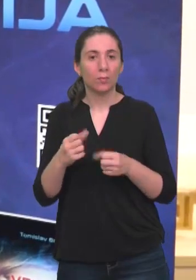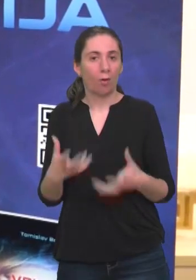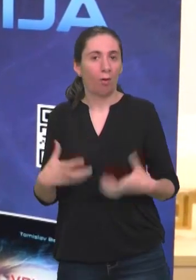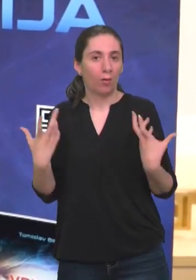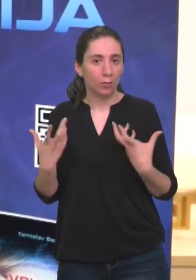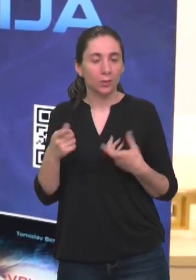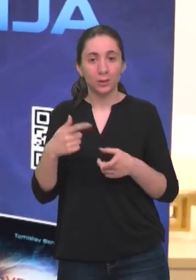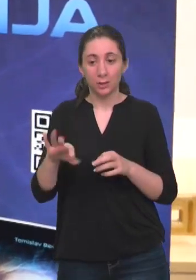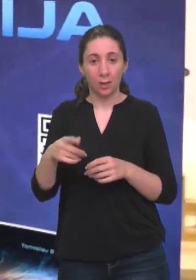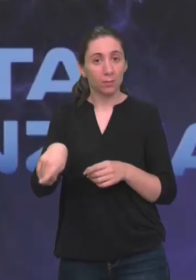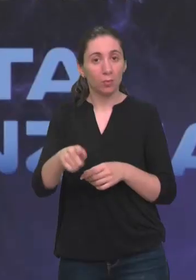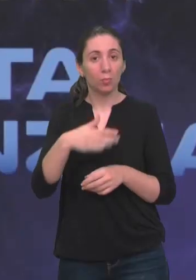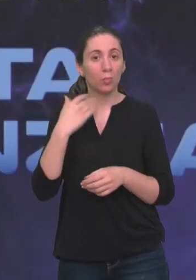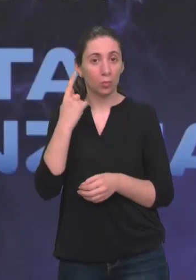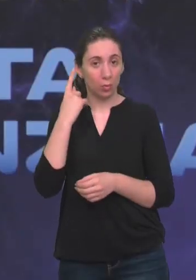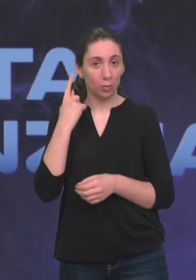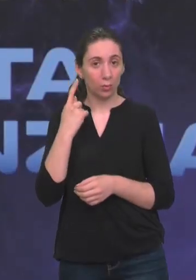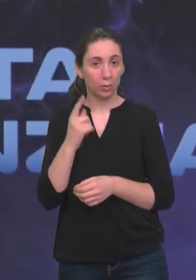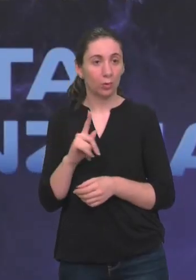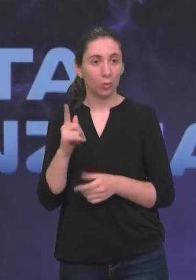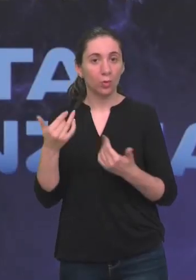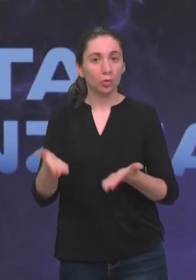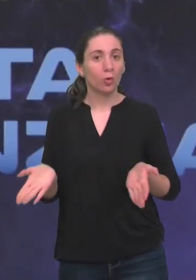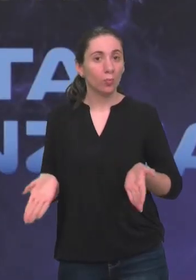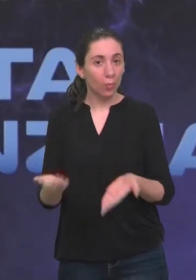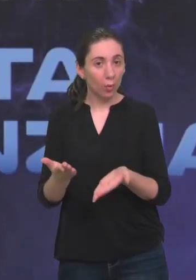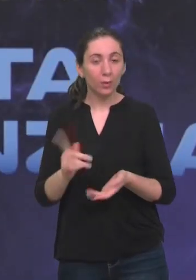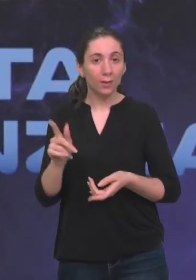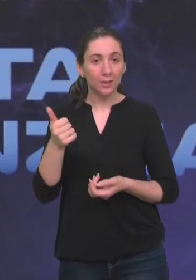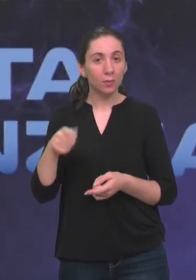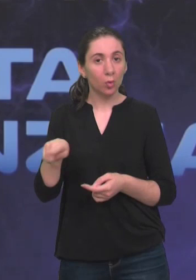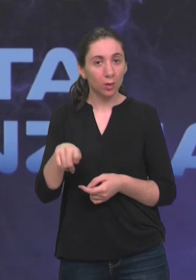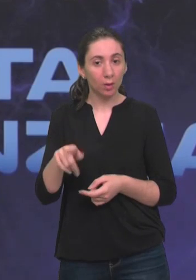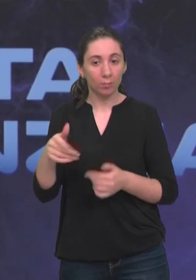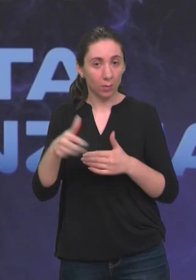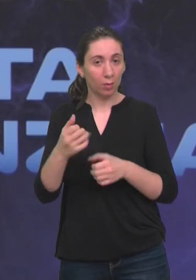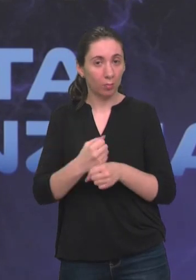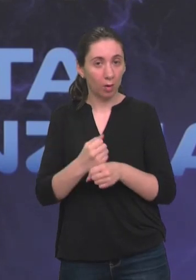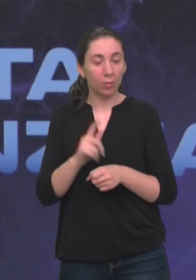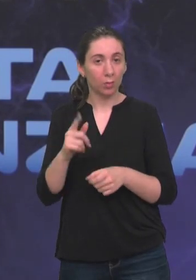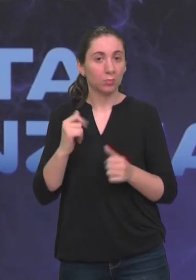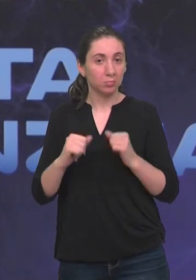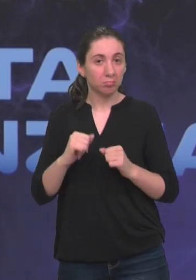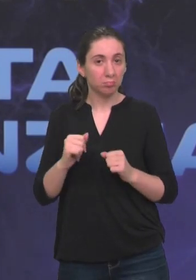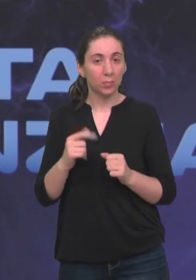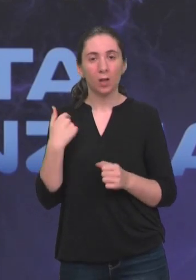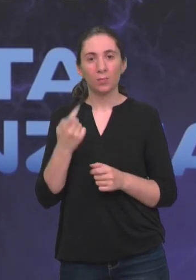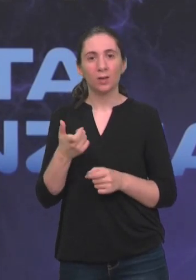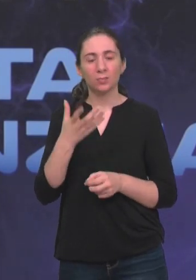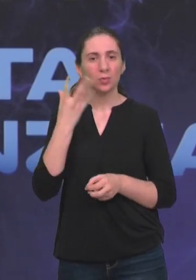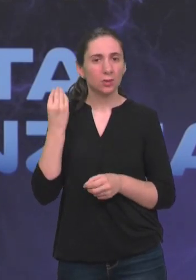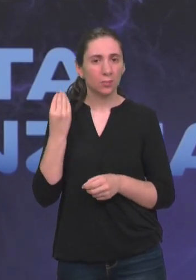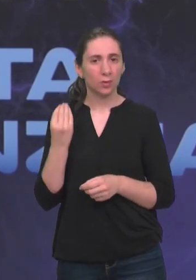će za njih jako puno značiti i dati će poticaj ne samo njima u njihovom daljnjem radu i nastojanjima, jer mi nerijetko zaboravljamo